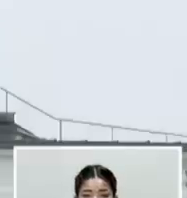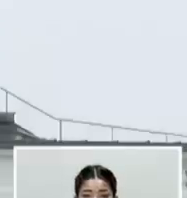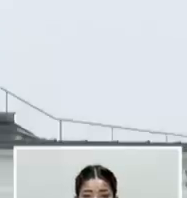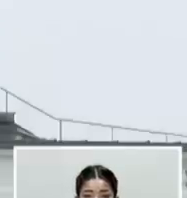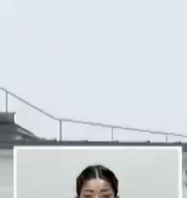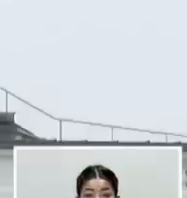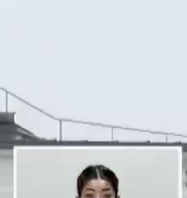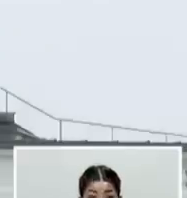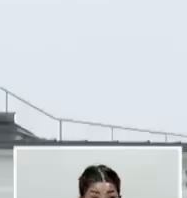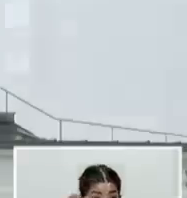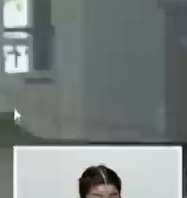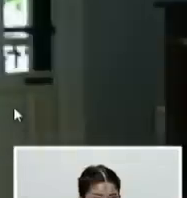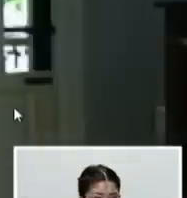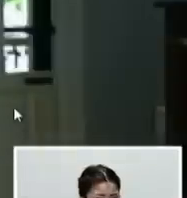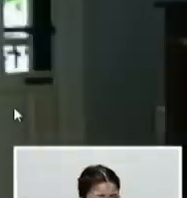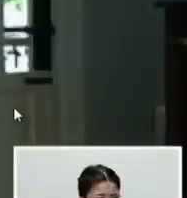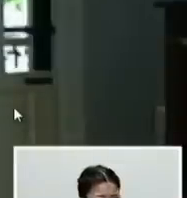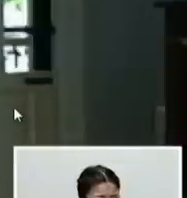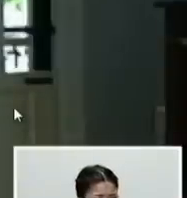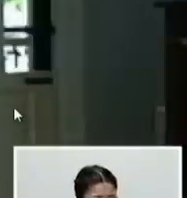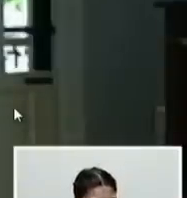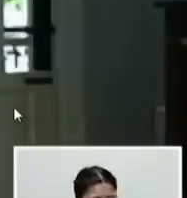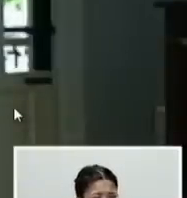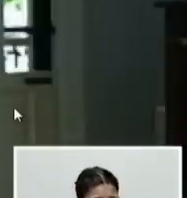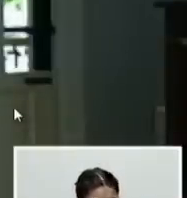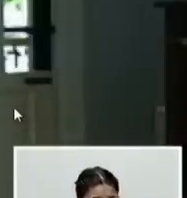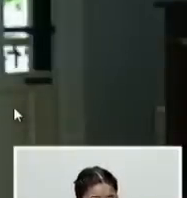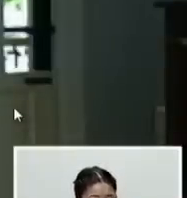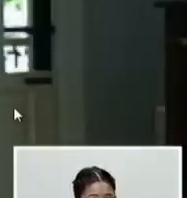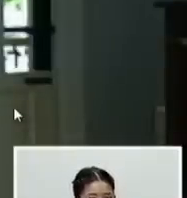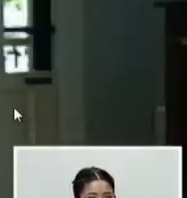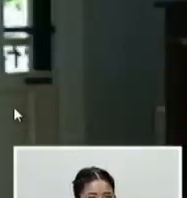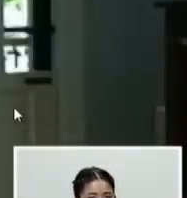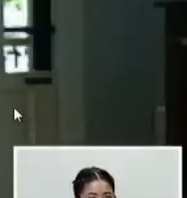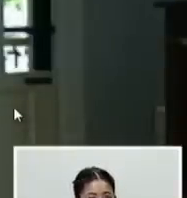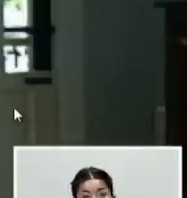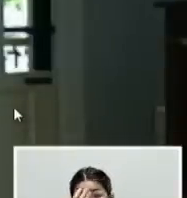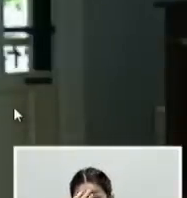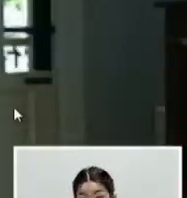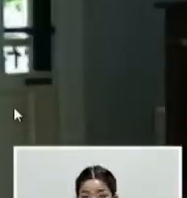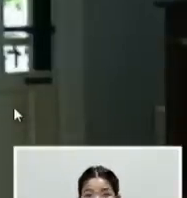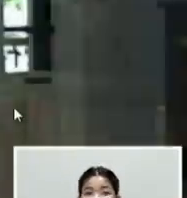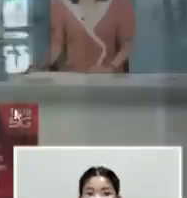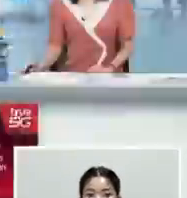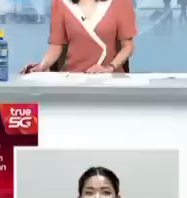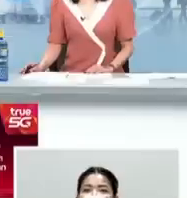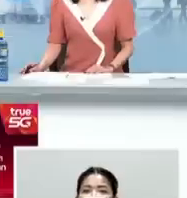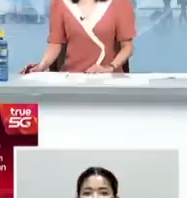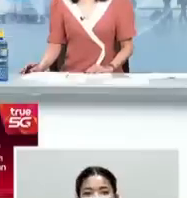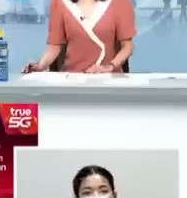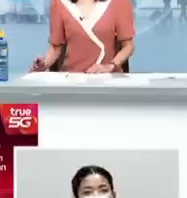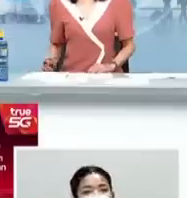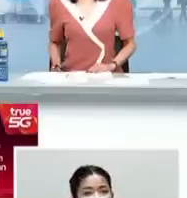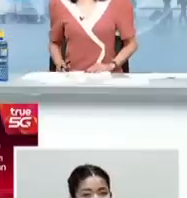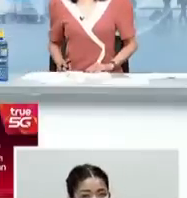ขู่ของสหรัฐที่จะระงับโครงการท่อส่งก๊าซ Nord Stream 2นี้นะคะมีขึ้นหลังจากที่ทางสหรัฐได้ยื่นจดหมายลับที่เป็นการต